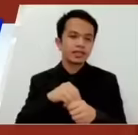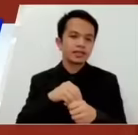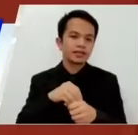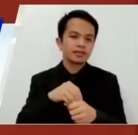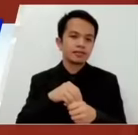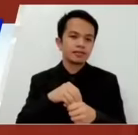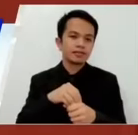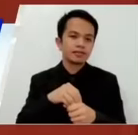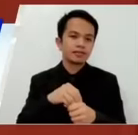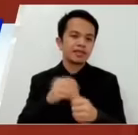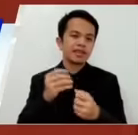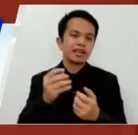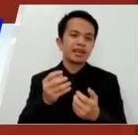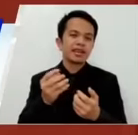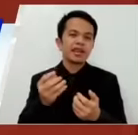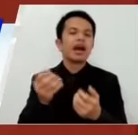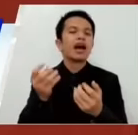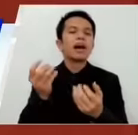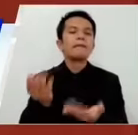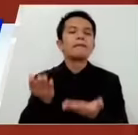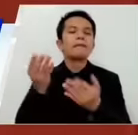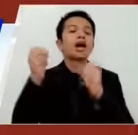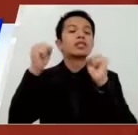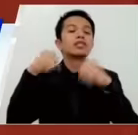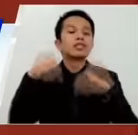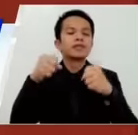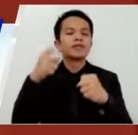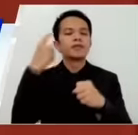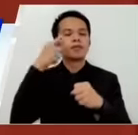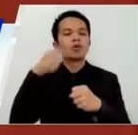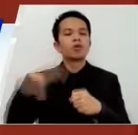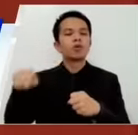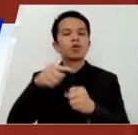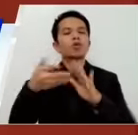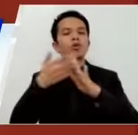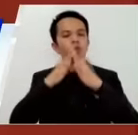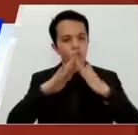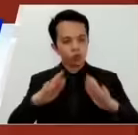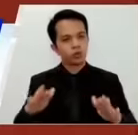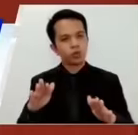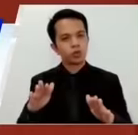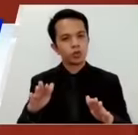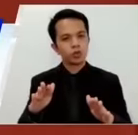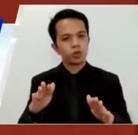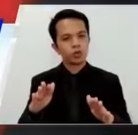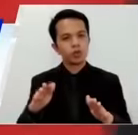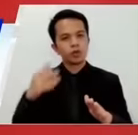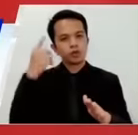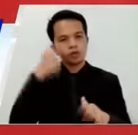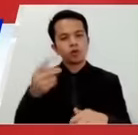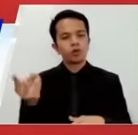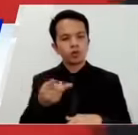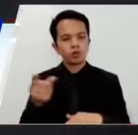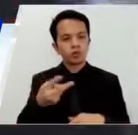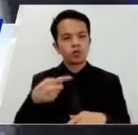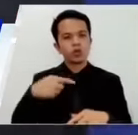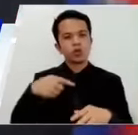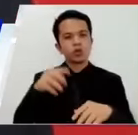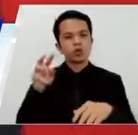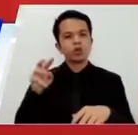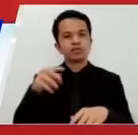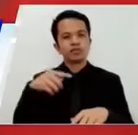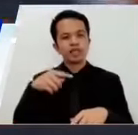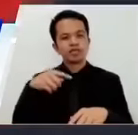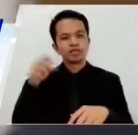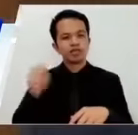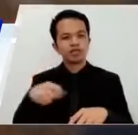an agreement that would keep the peace in the South China Sea. Sa isang paghaharap daw